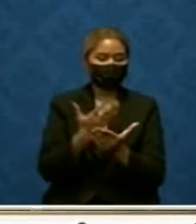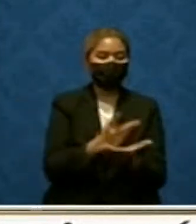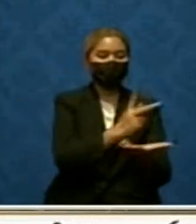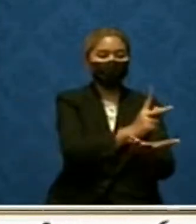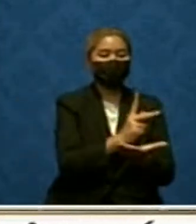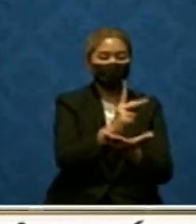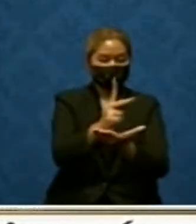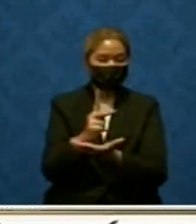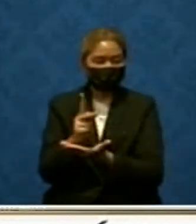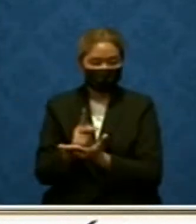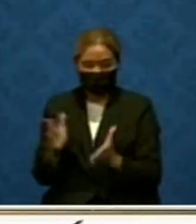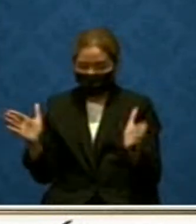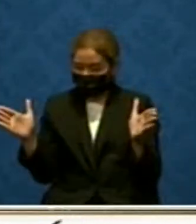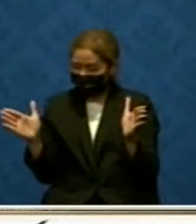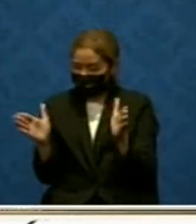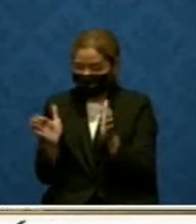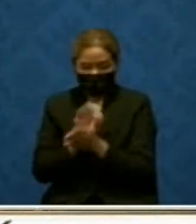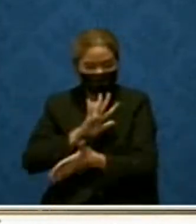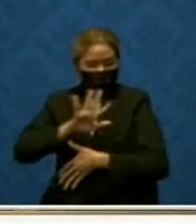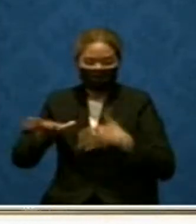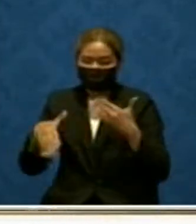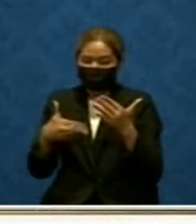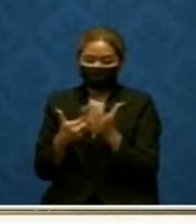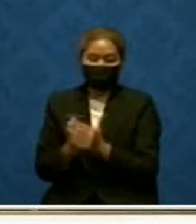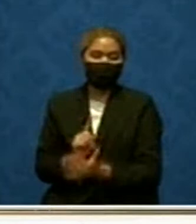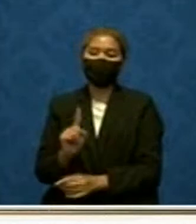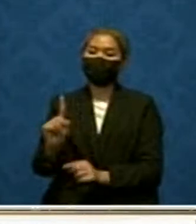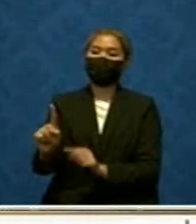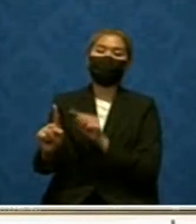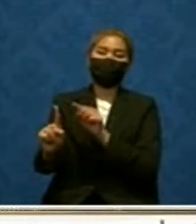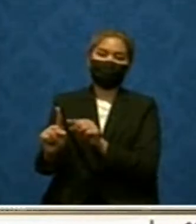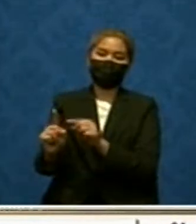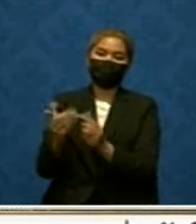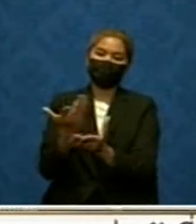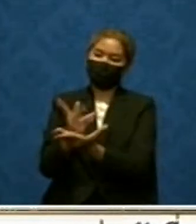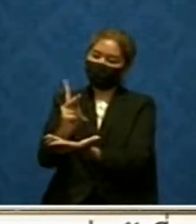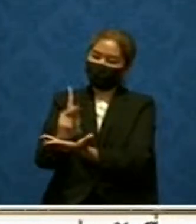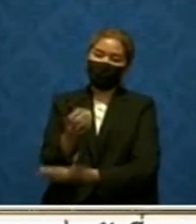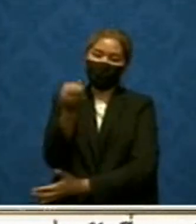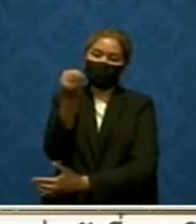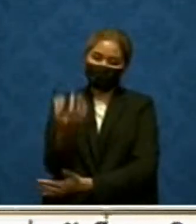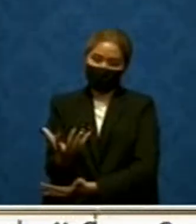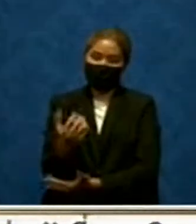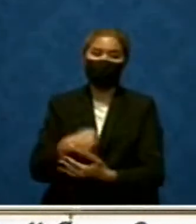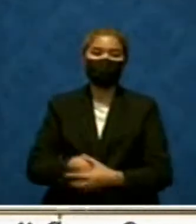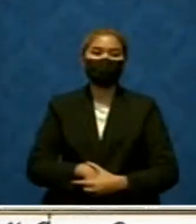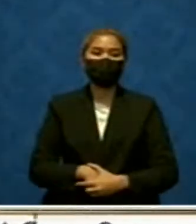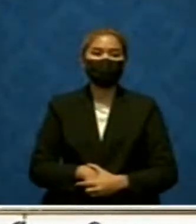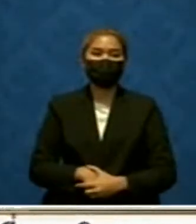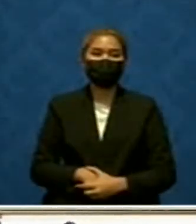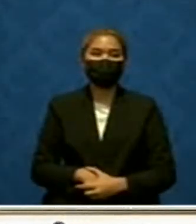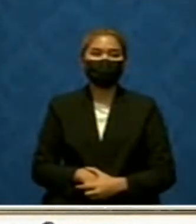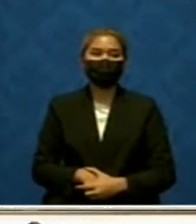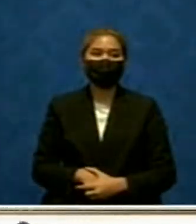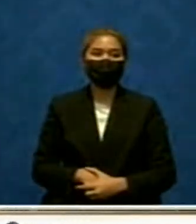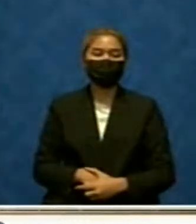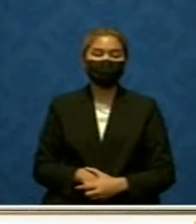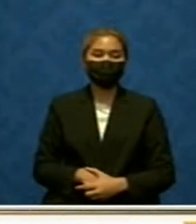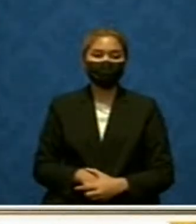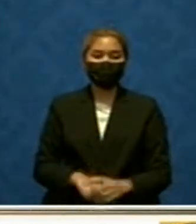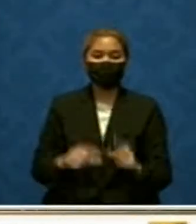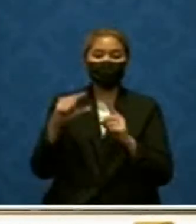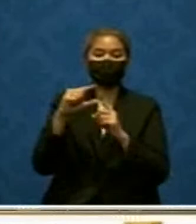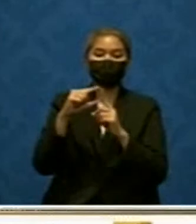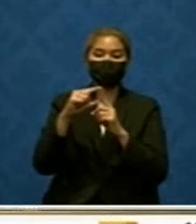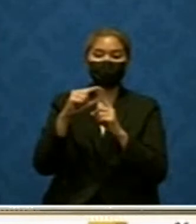คนเดียวปี 64. ถ้ใยกรฐมัตรี ได้ฉายาว่เป็ักกู้แห่งมหาเอเชีบุรภา